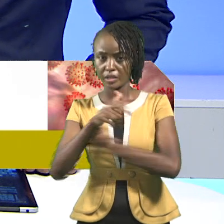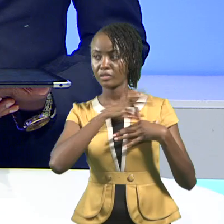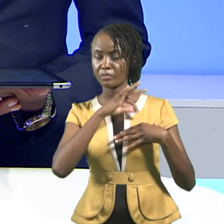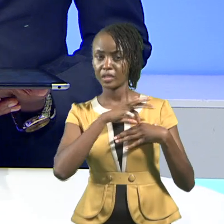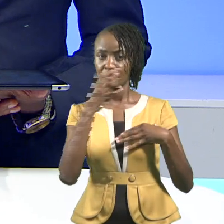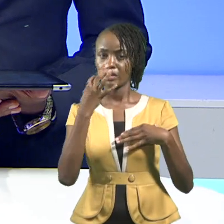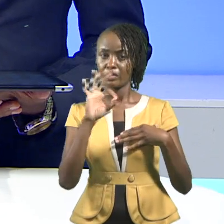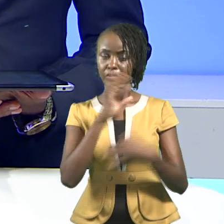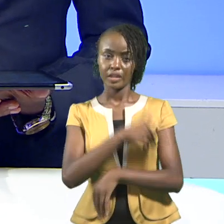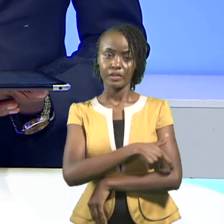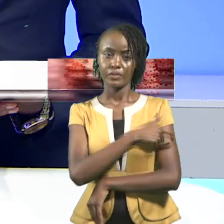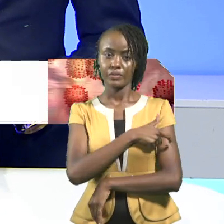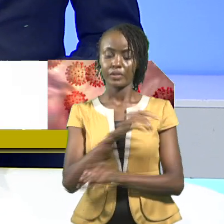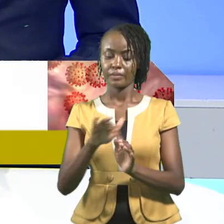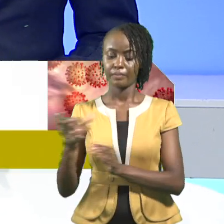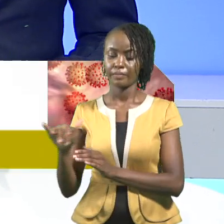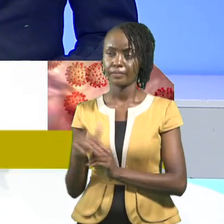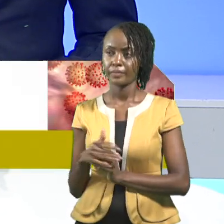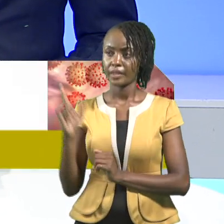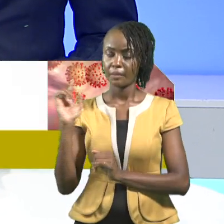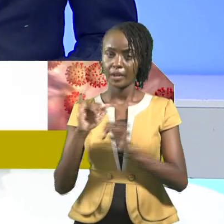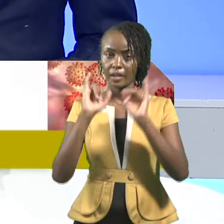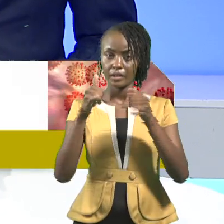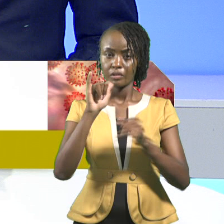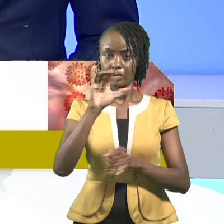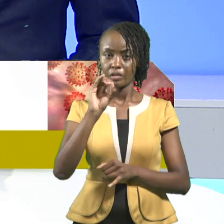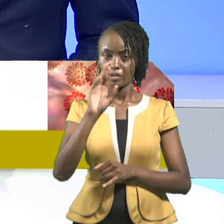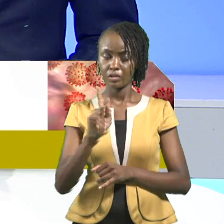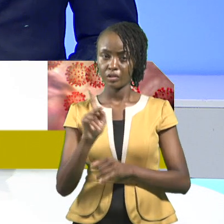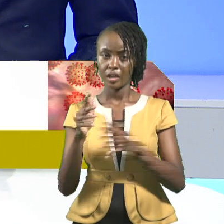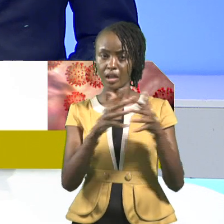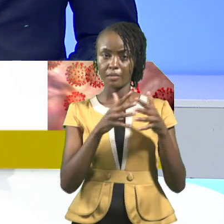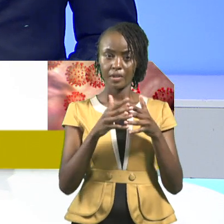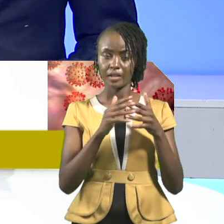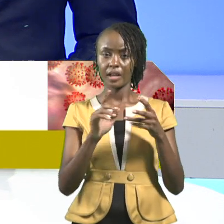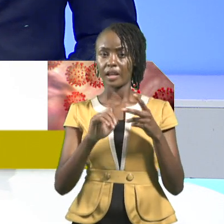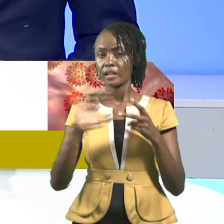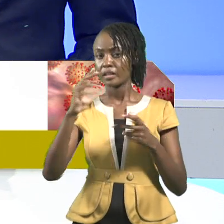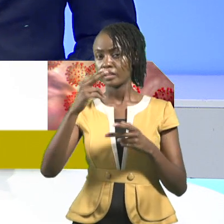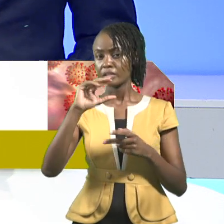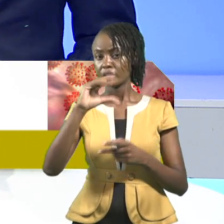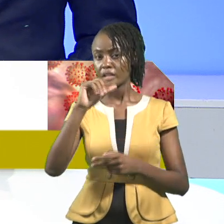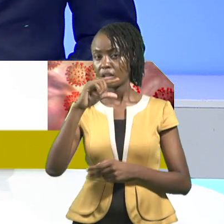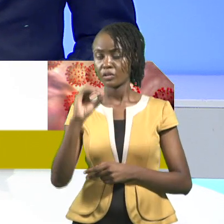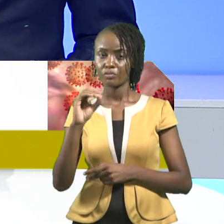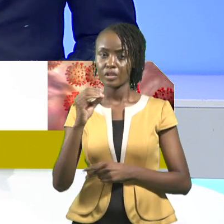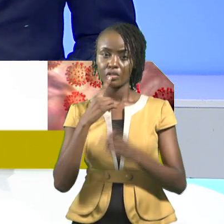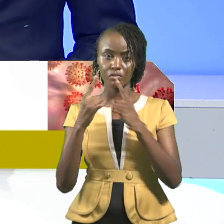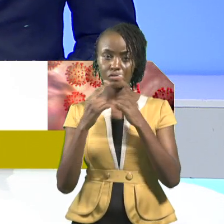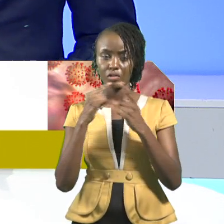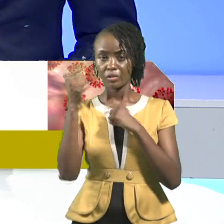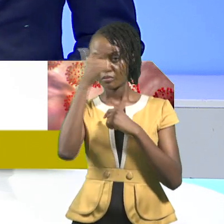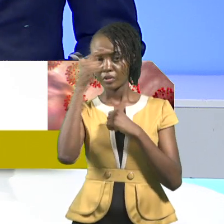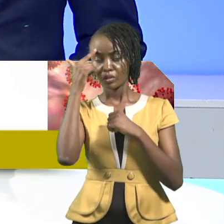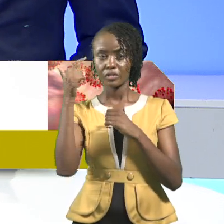chanjo. Wakazi wa Marekani kutoka eneo la New York, Los Angeles na Chicago wameonyesha hisia zao baada ya kesi ya George Floyd kusikizwa wiki